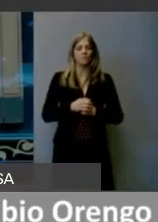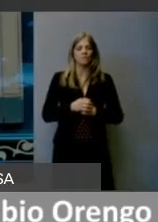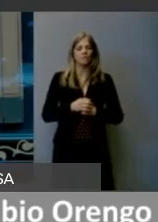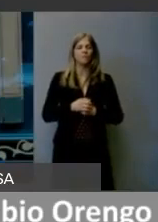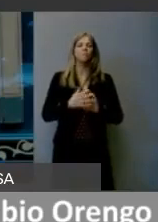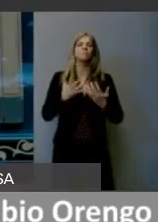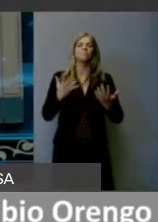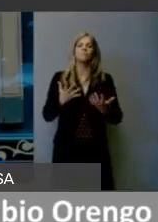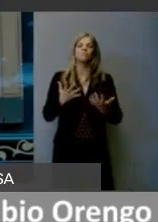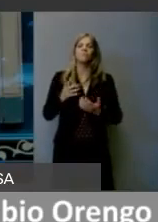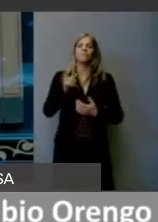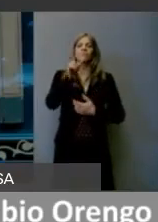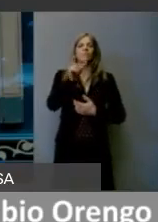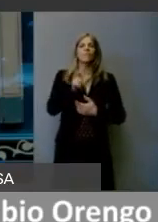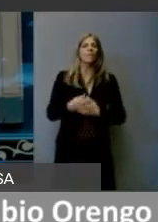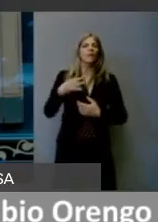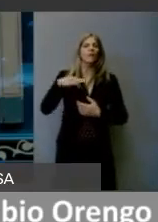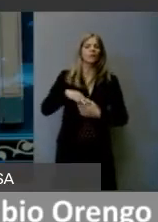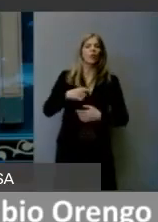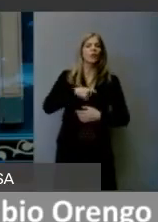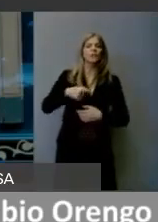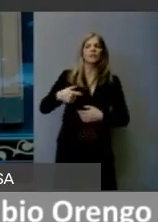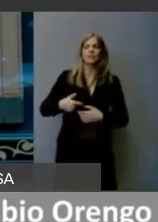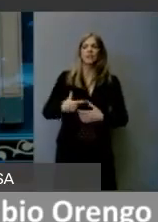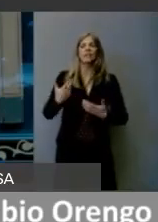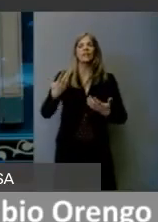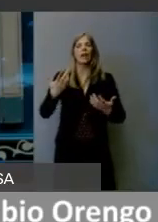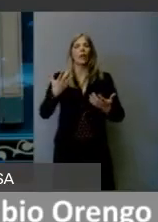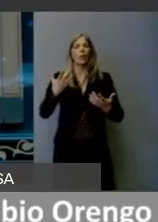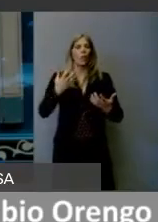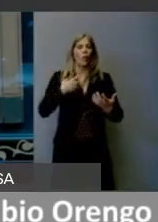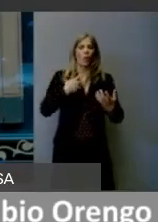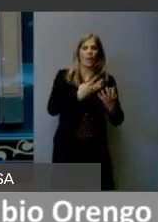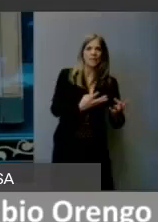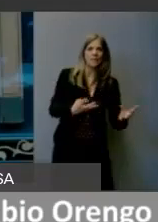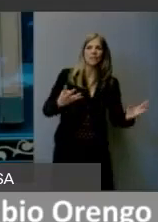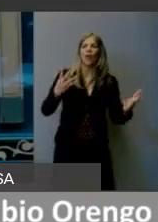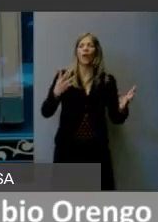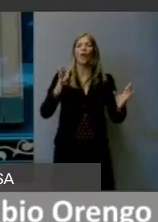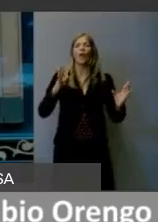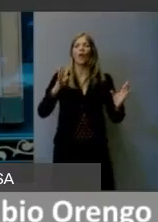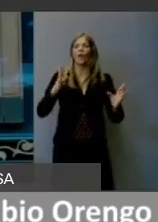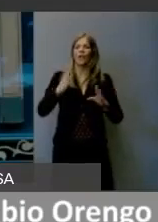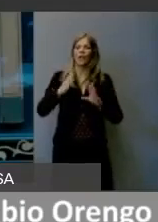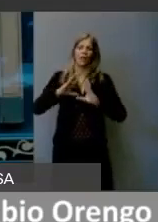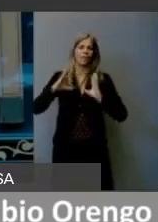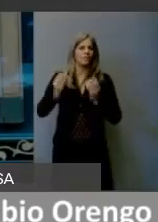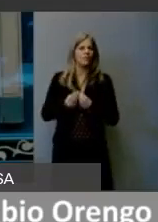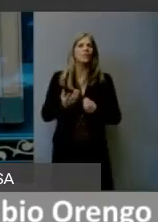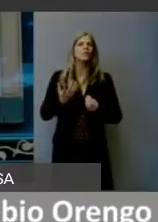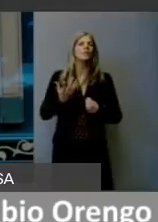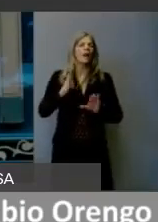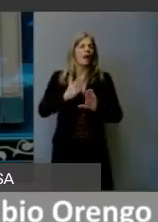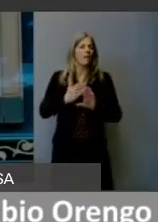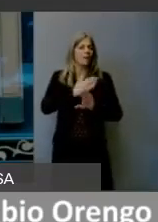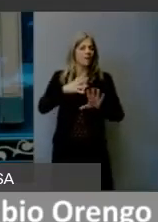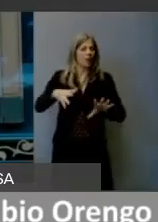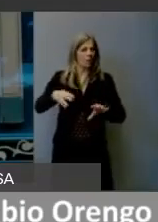Signor Sindaco, assessori, colleghi tutti, prima di cominciare la seduta del Consiglio Comunale odierno e trattare gli